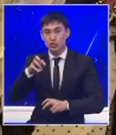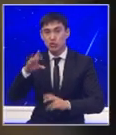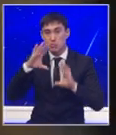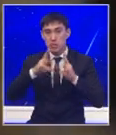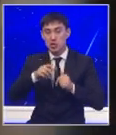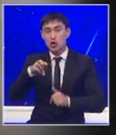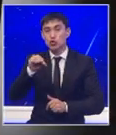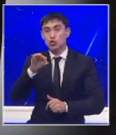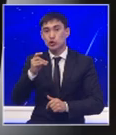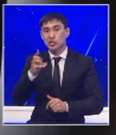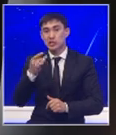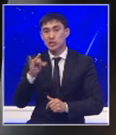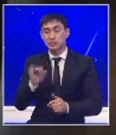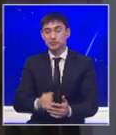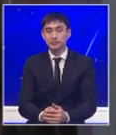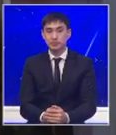сахе